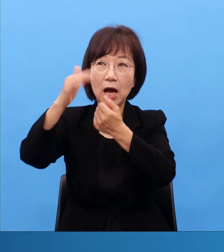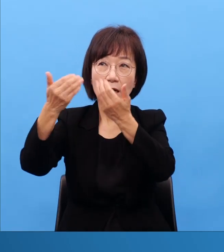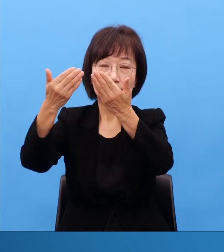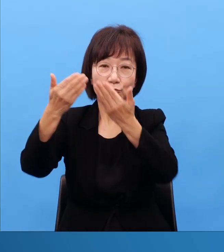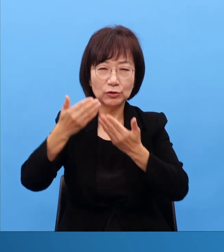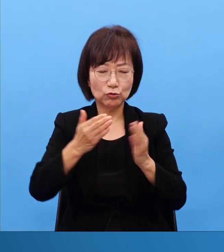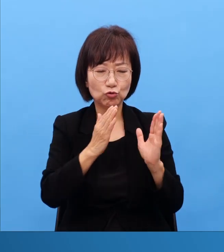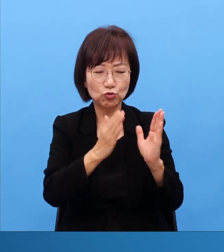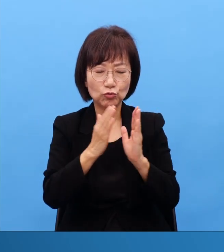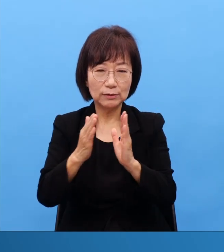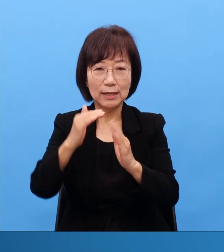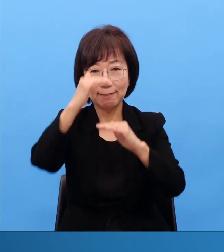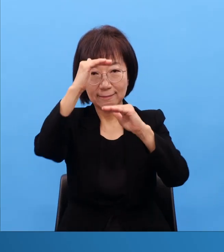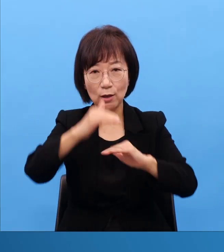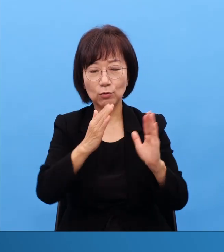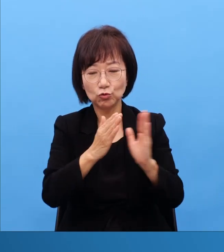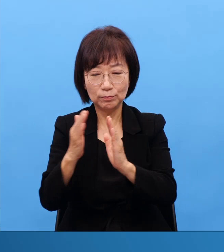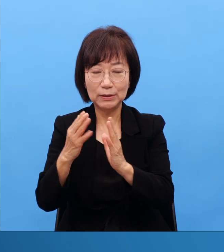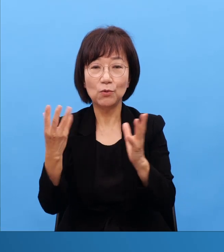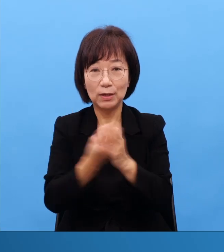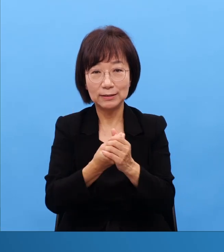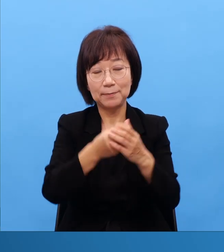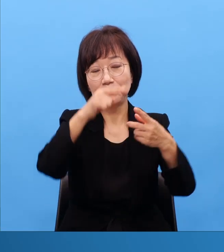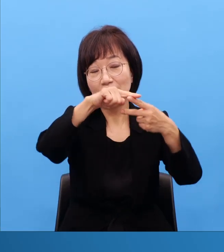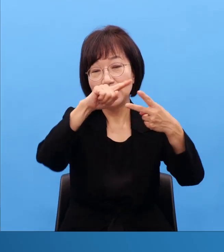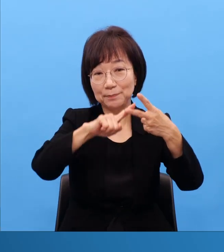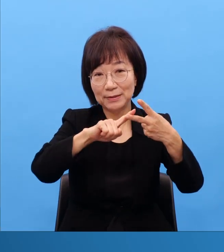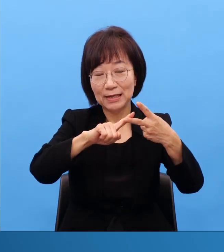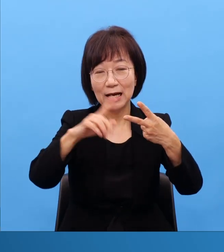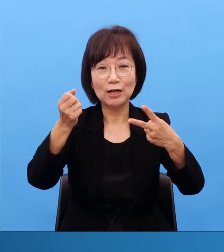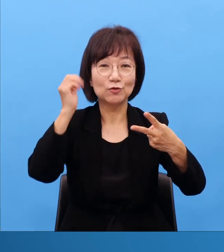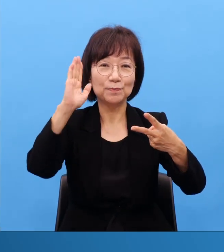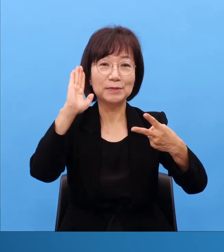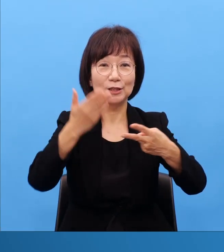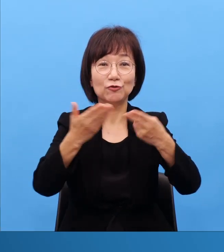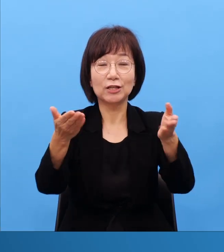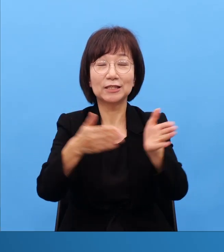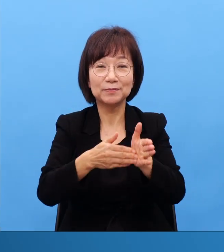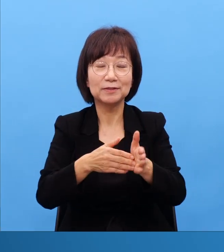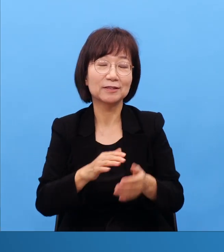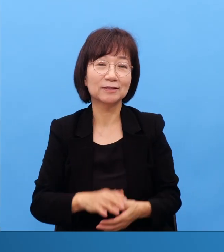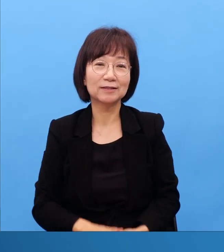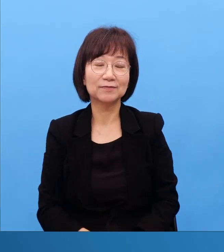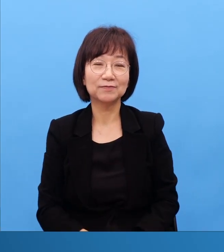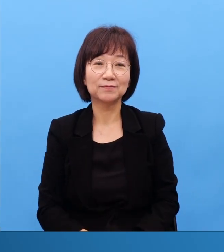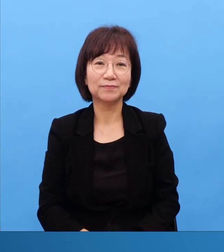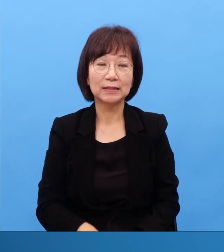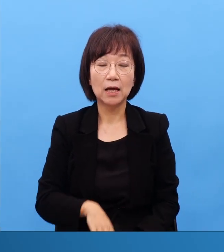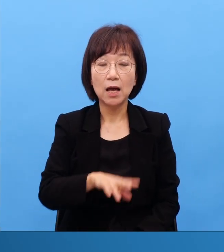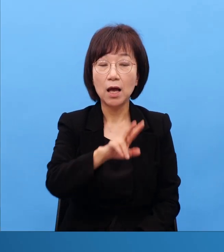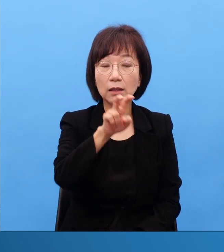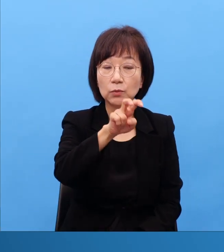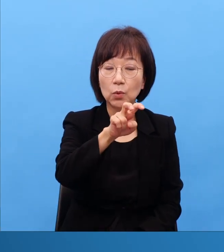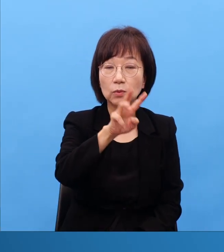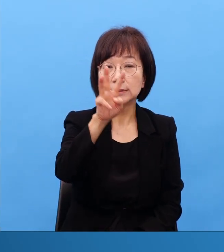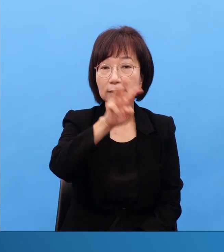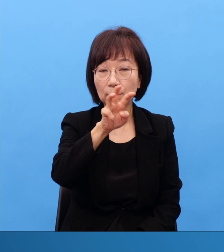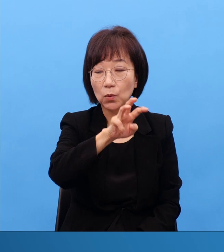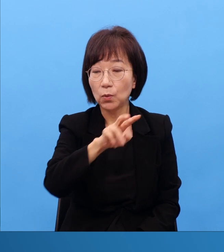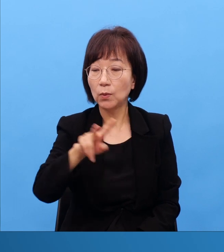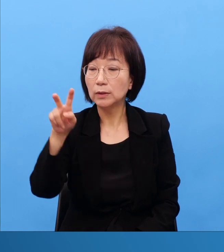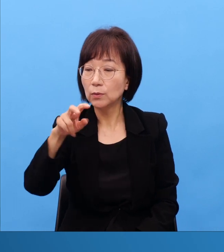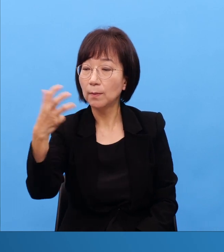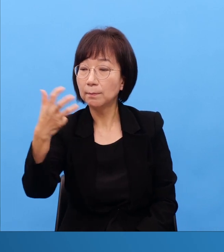대신하는 빛의 제왕이란 제목으로 메시지했습니다. 류광수 목사는 2030, 2080 시대는